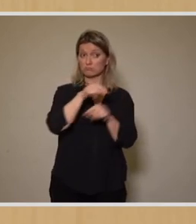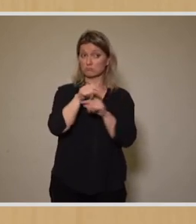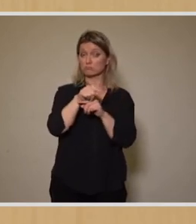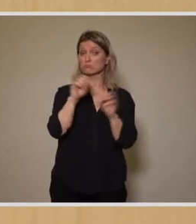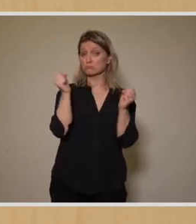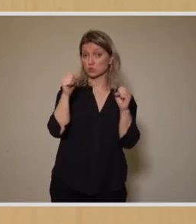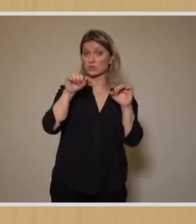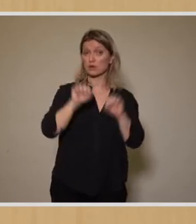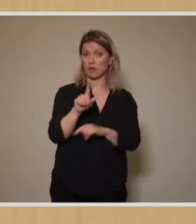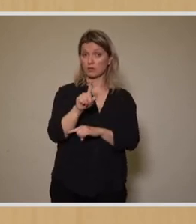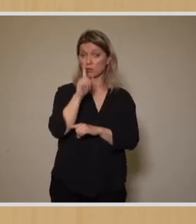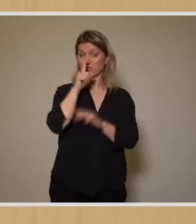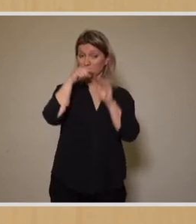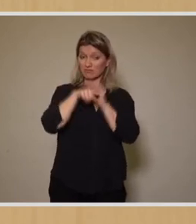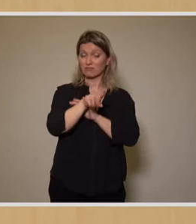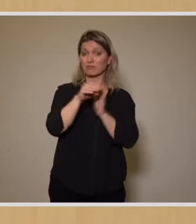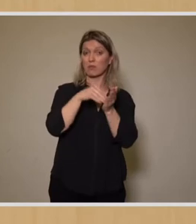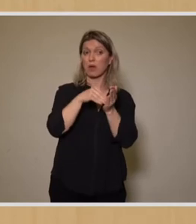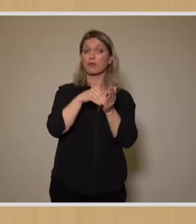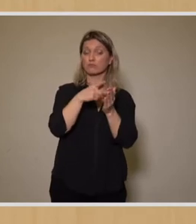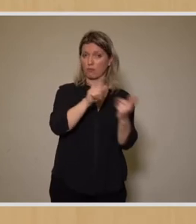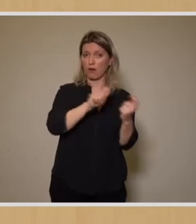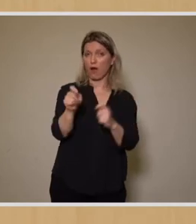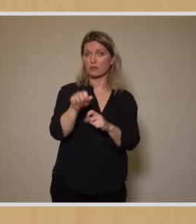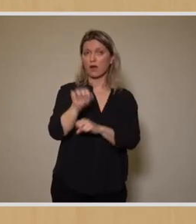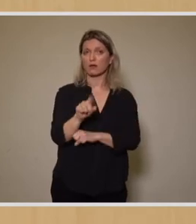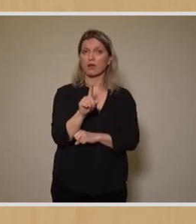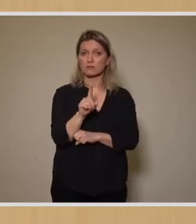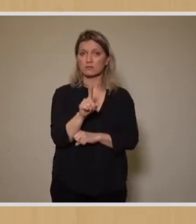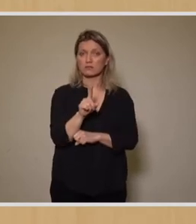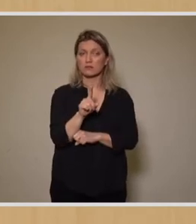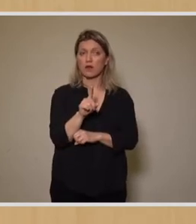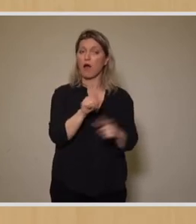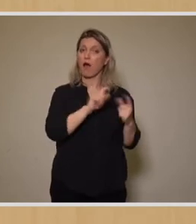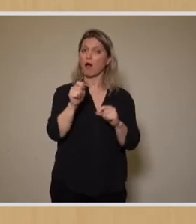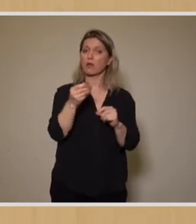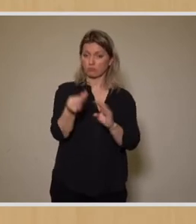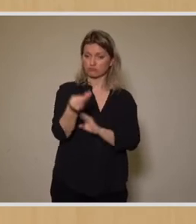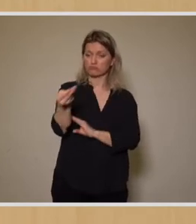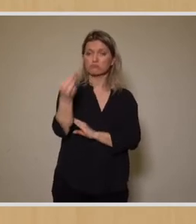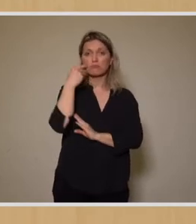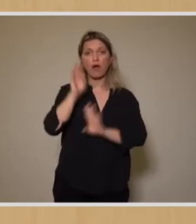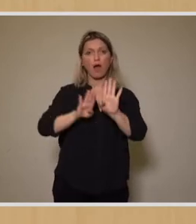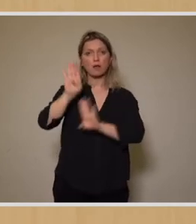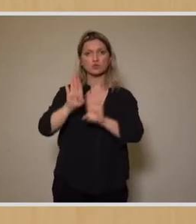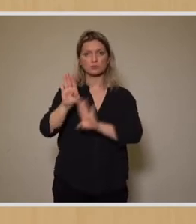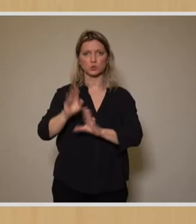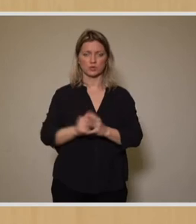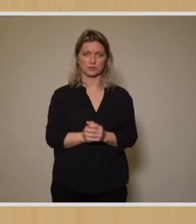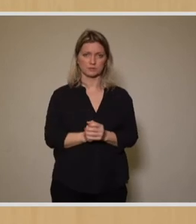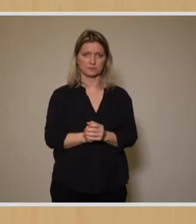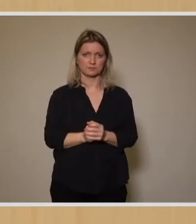der an diesem Bürgerforum teilnimmt, kann dort einen Antrag einbringen und kann diesen Antrag zur Abstimmung stellen. Und